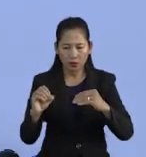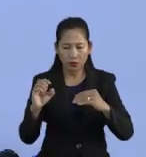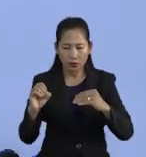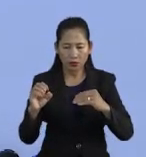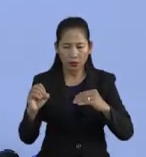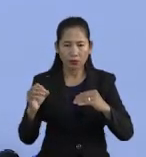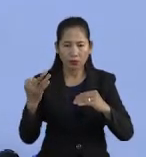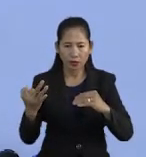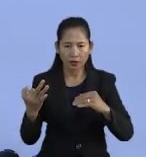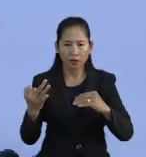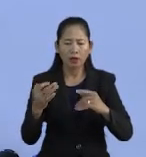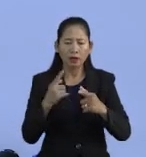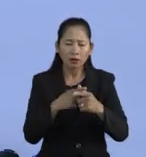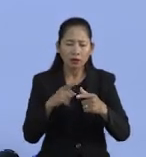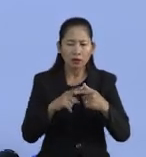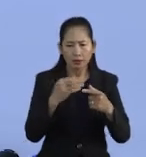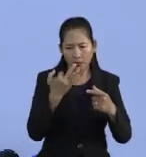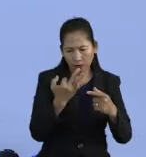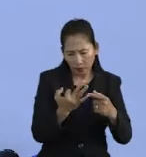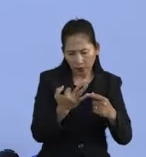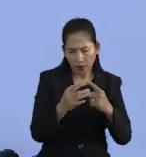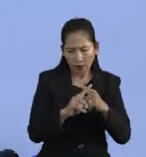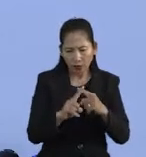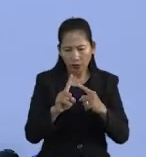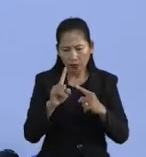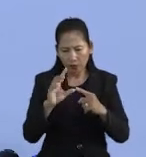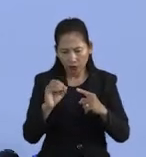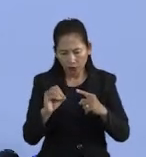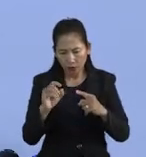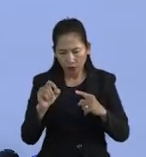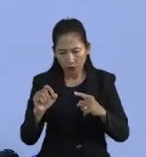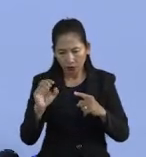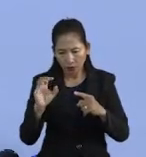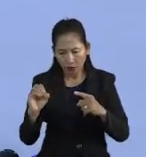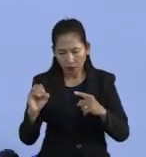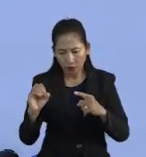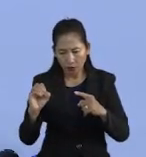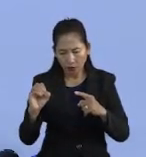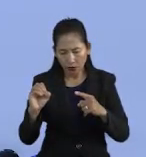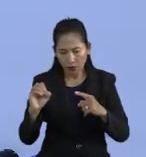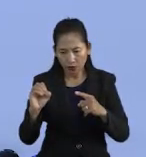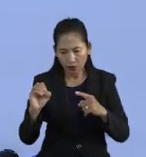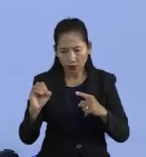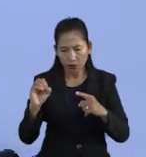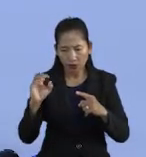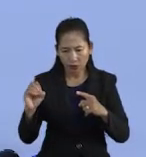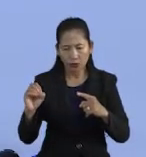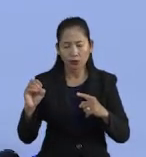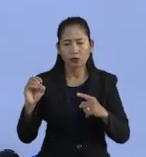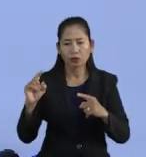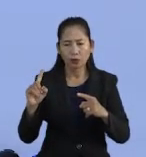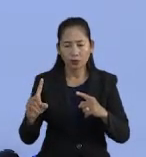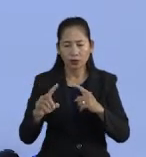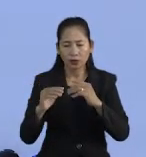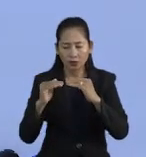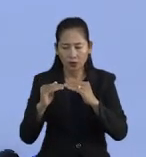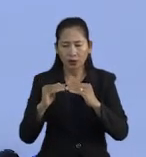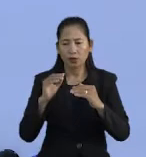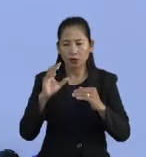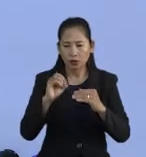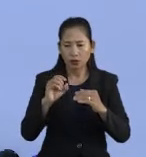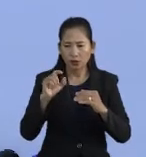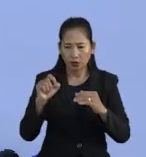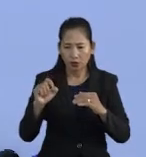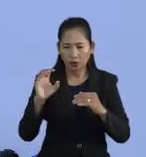sôn sôn bầm bay rứ bầm bay con nâng sôn cho sôn sôn mũi smile nâng